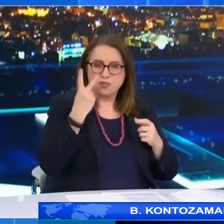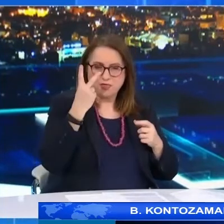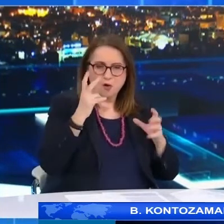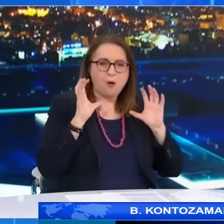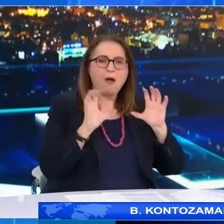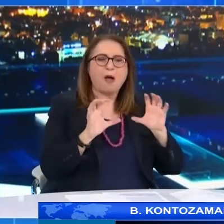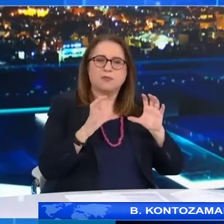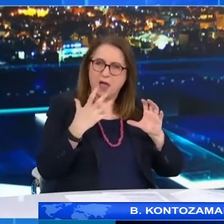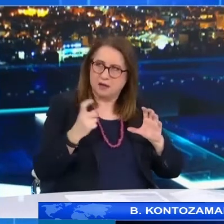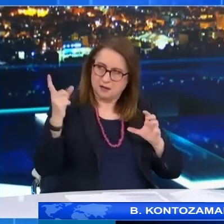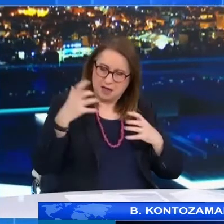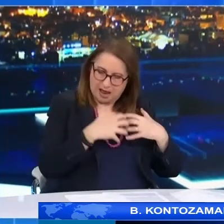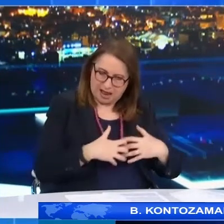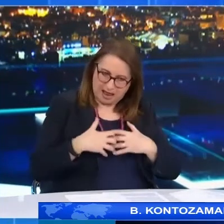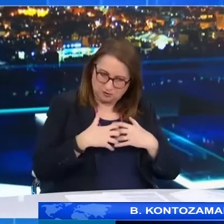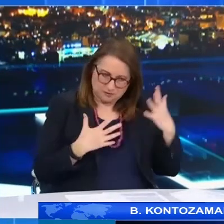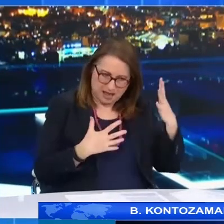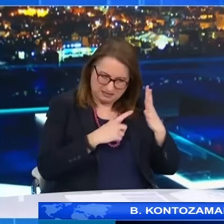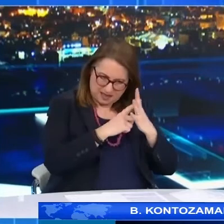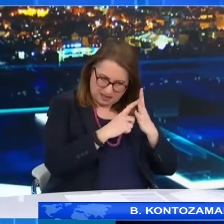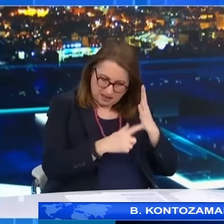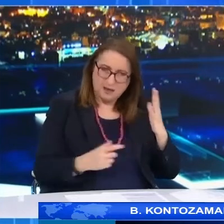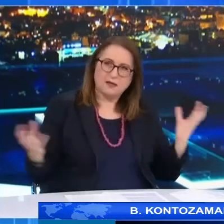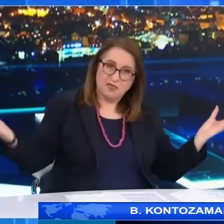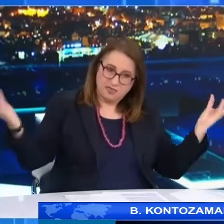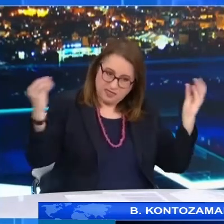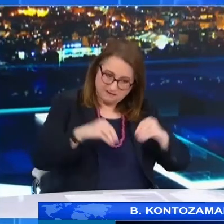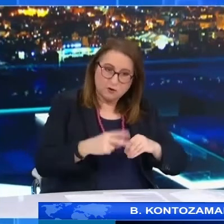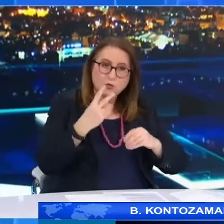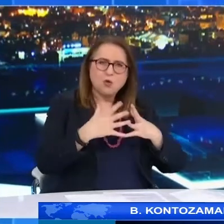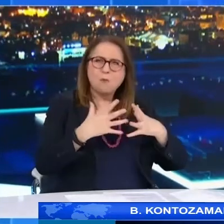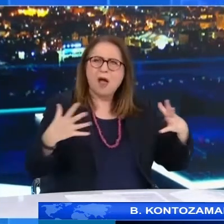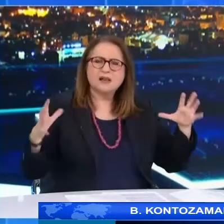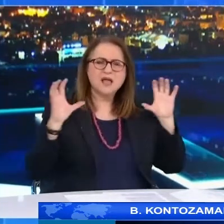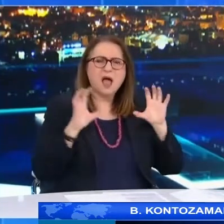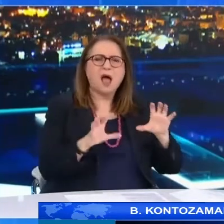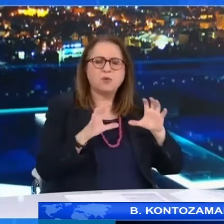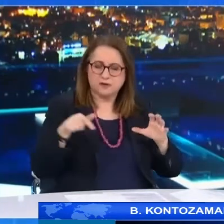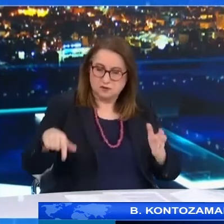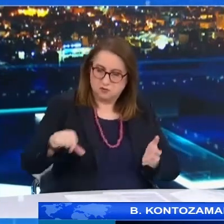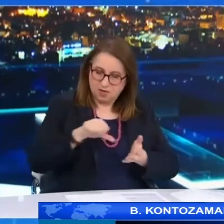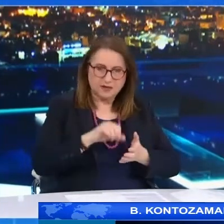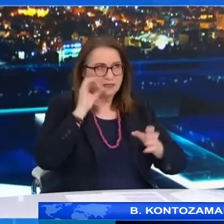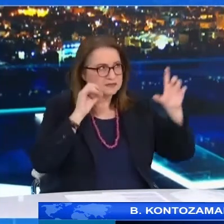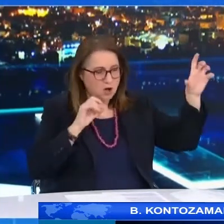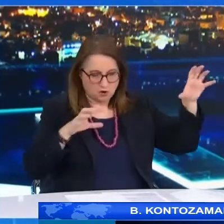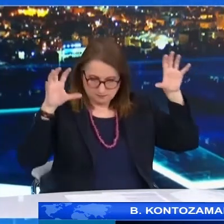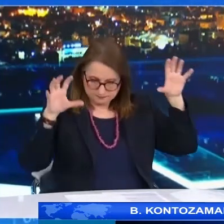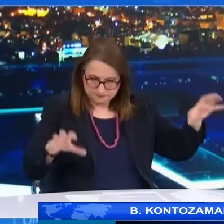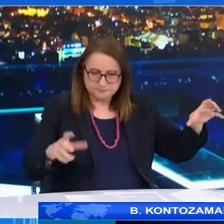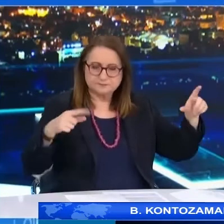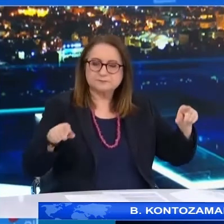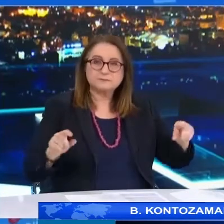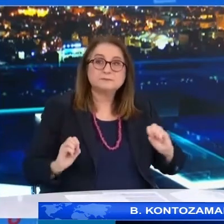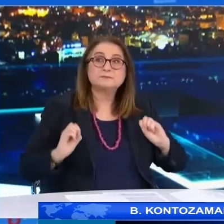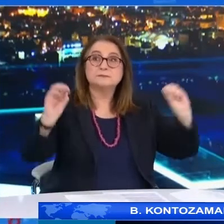Θεσσαλονίκη, από τις αναδόχους προμηθεύτερες εταιρείες και αυτά μεταφέρονται σε 100 και πλέον φαρμακαποθήκες σε όλη τη